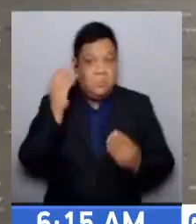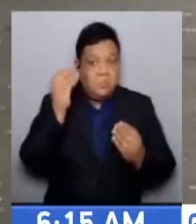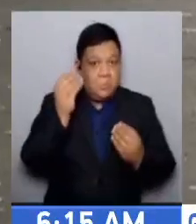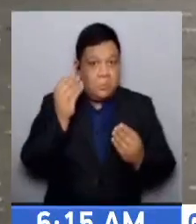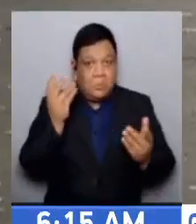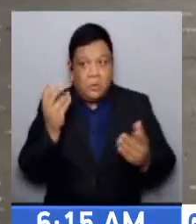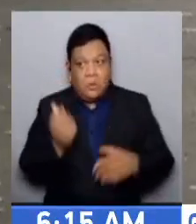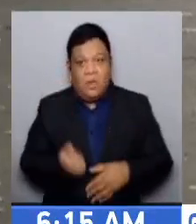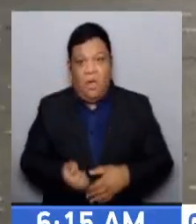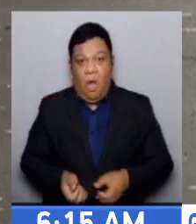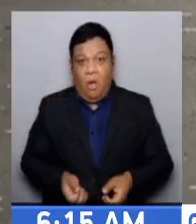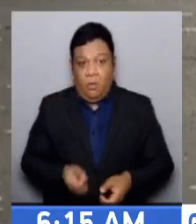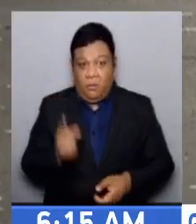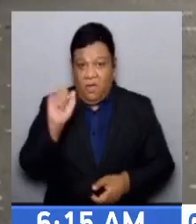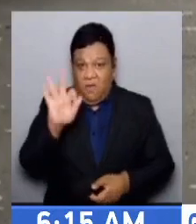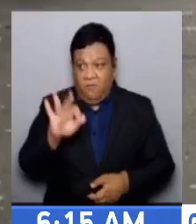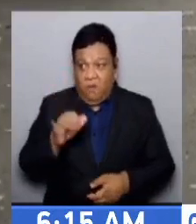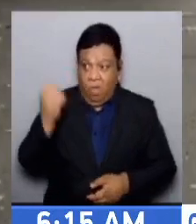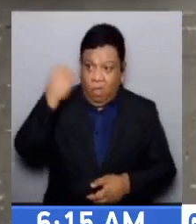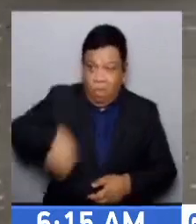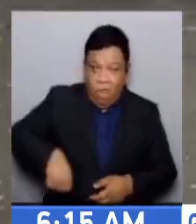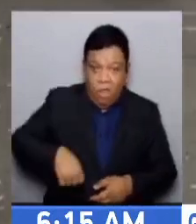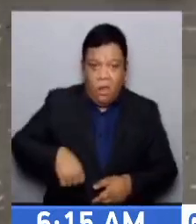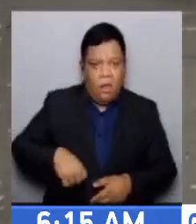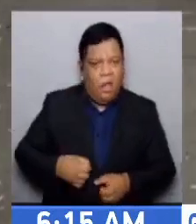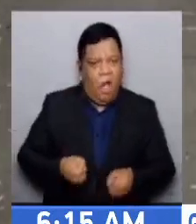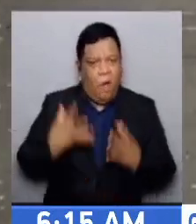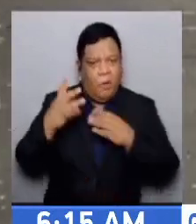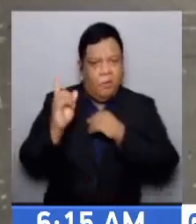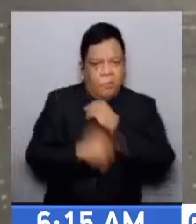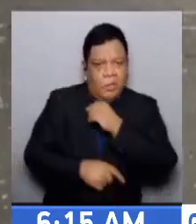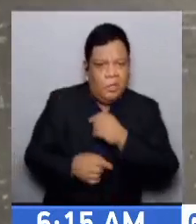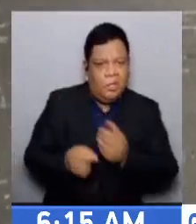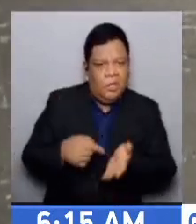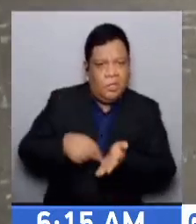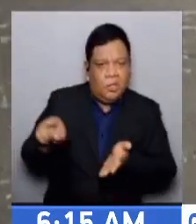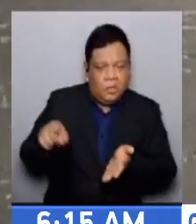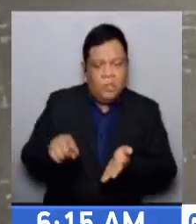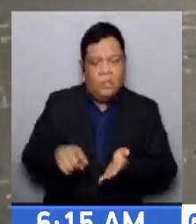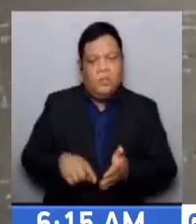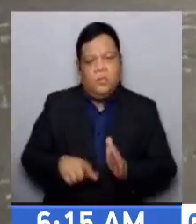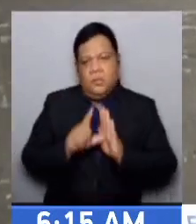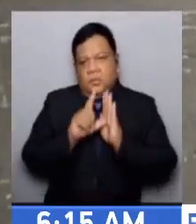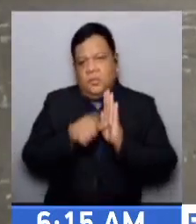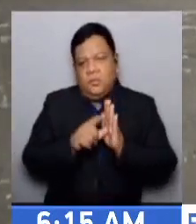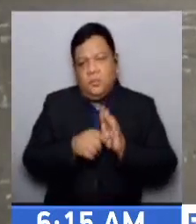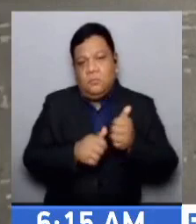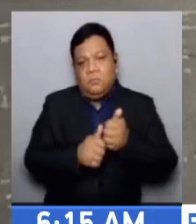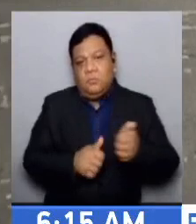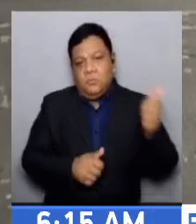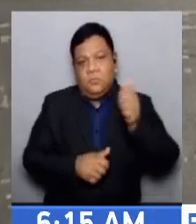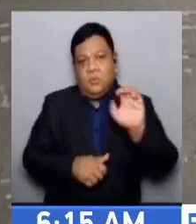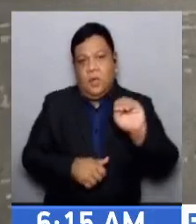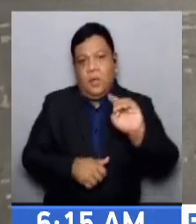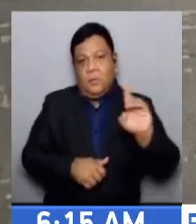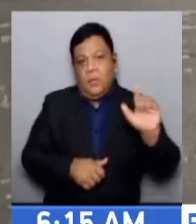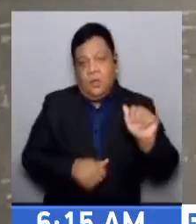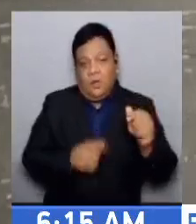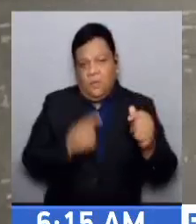mga pasaway. No, mula po naman kay Attorney Chris Sakura, ang director po ng MMDA Traffic Discipline. Antabayanan po